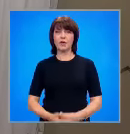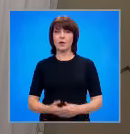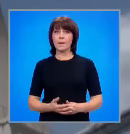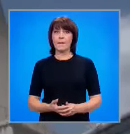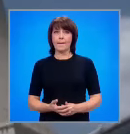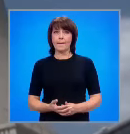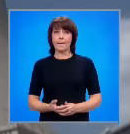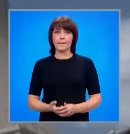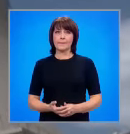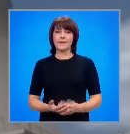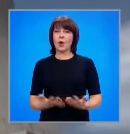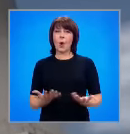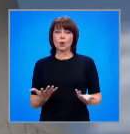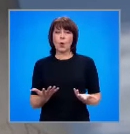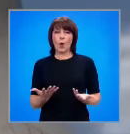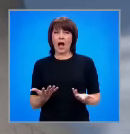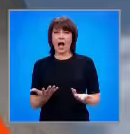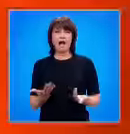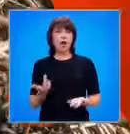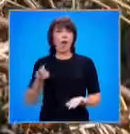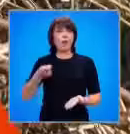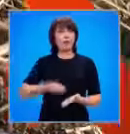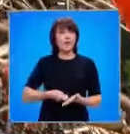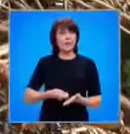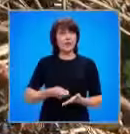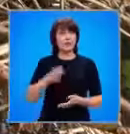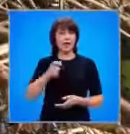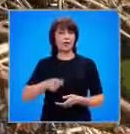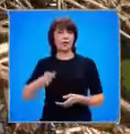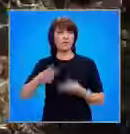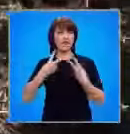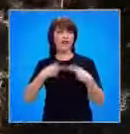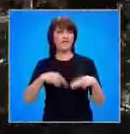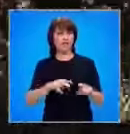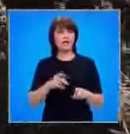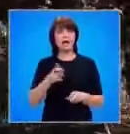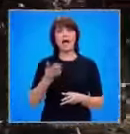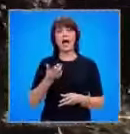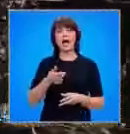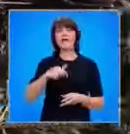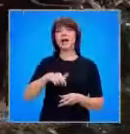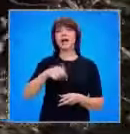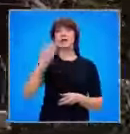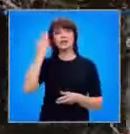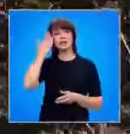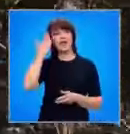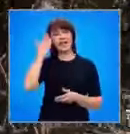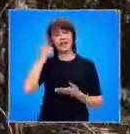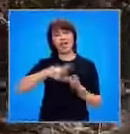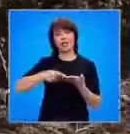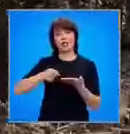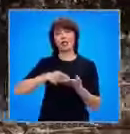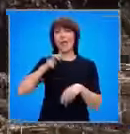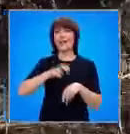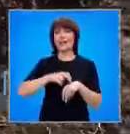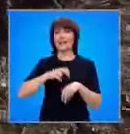От кога и по колко Топлофикация София ще връща на абонатите си заради сгрешеното ДДС? Унищожена